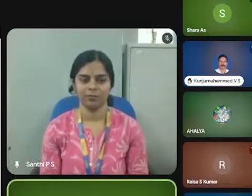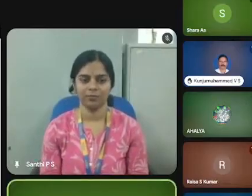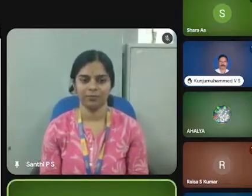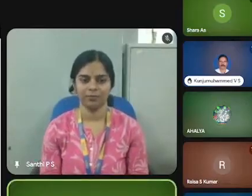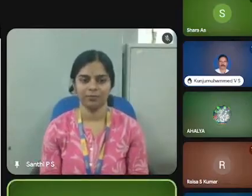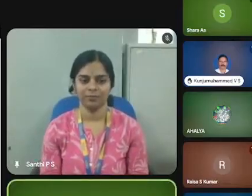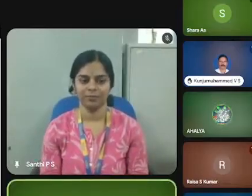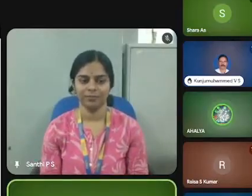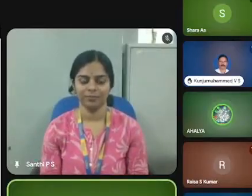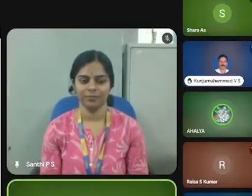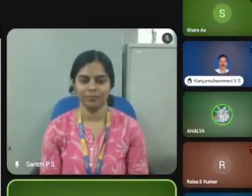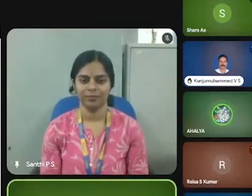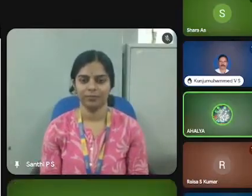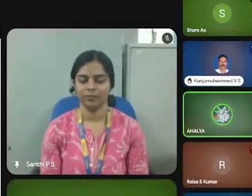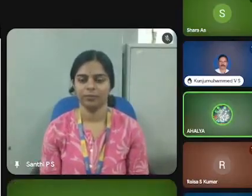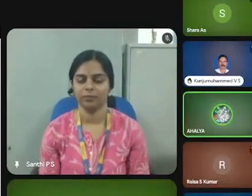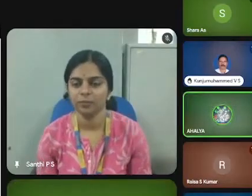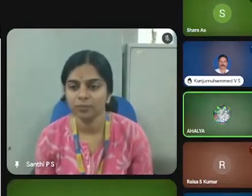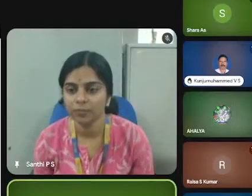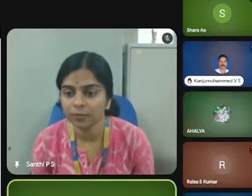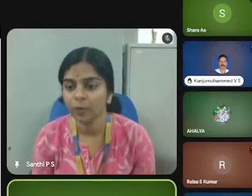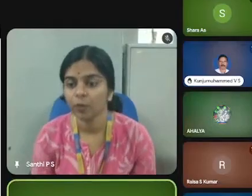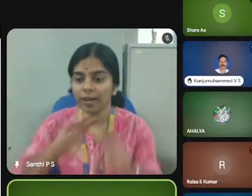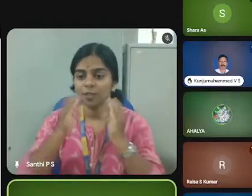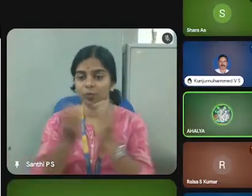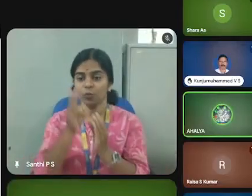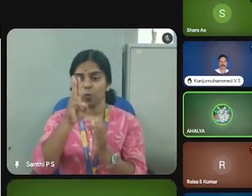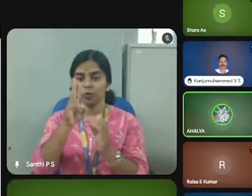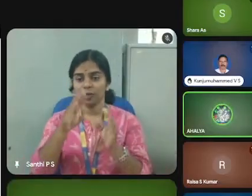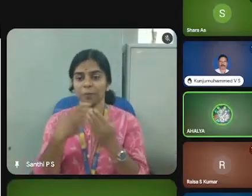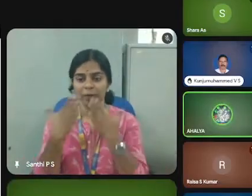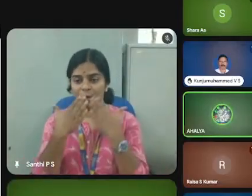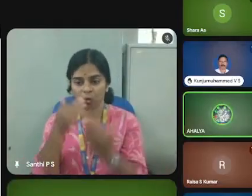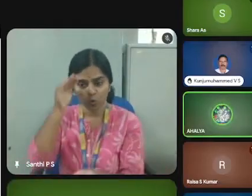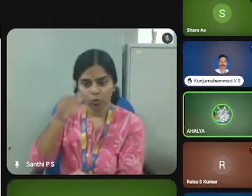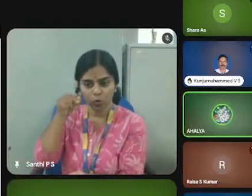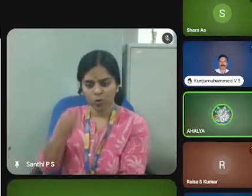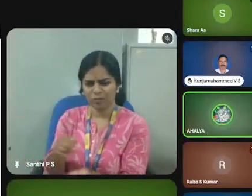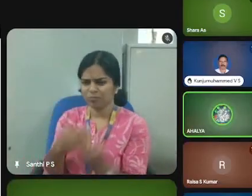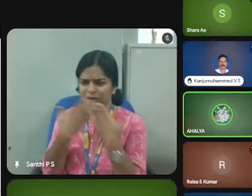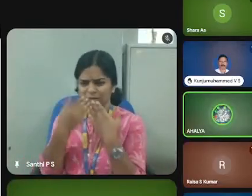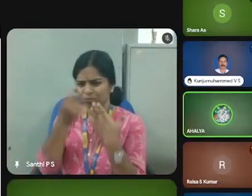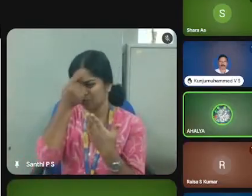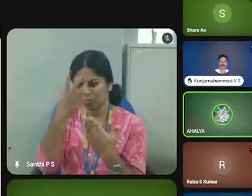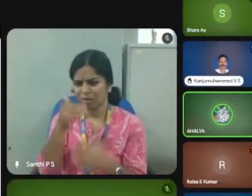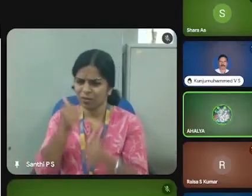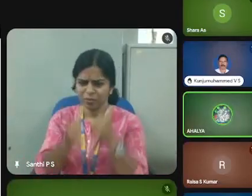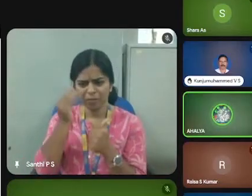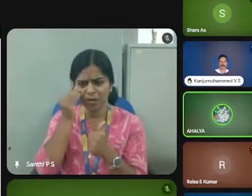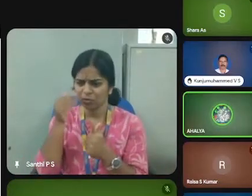യെസ്, ചോദിച്ചോളൂ. 3ാം ക്ലാസ്സിൽ പഠിക്കുന്ന ഒരു കുട്ടിയാണ്. ഓക്കെ. കുട്ടിക്ക് പഠിത്തത്തിലൊന്നും കുഴപ്പമില്ല, എക്സാംസിലൊക്കെ മാർക്കൊക്കെ